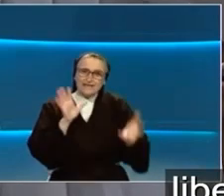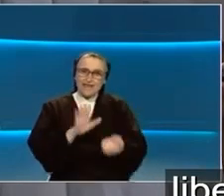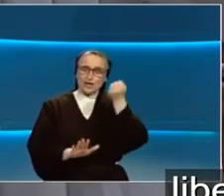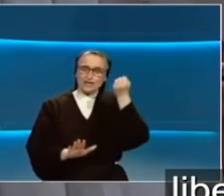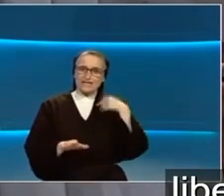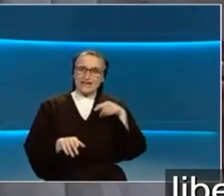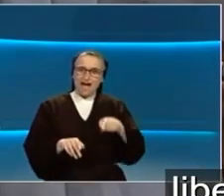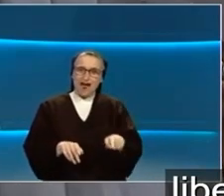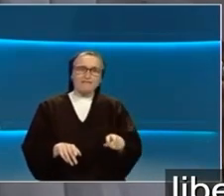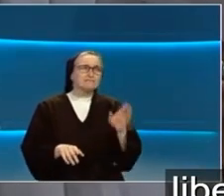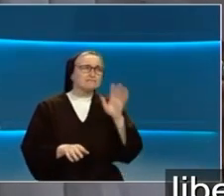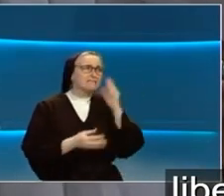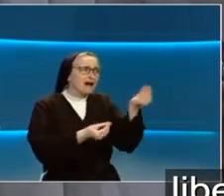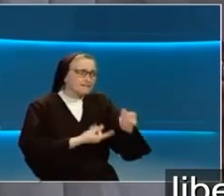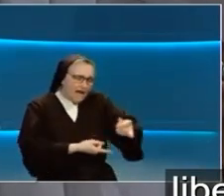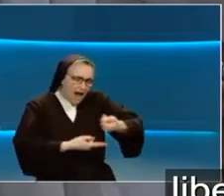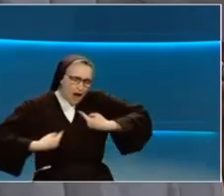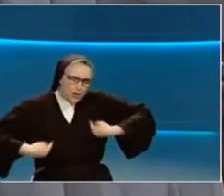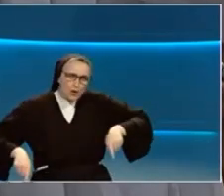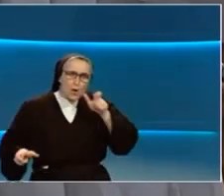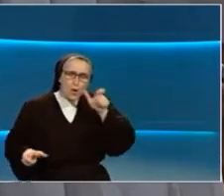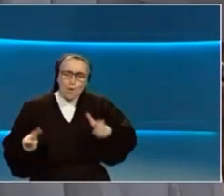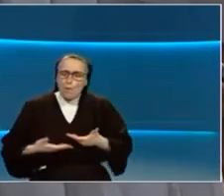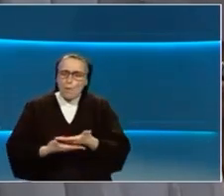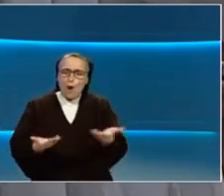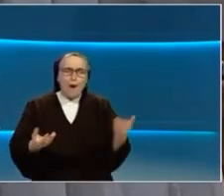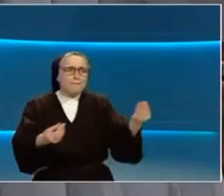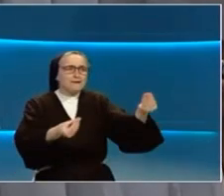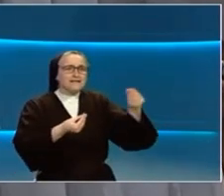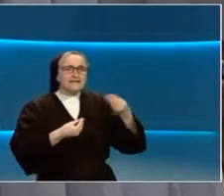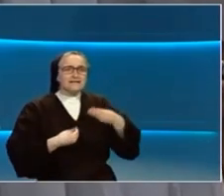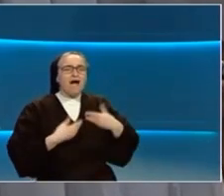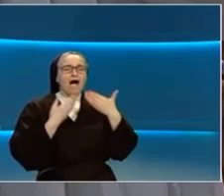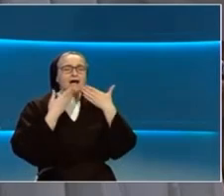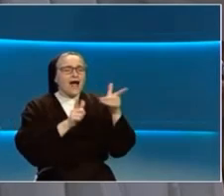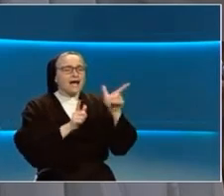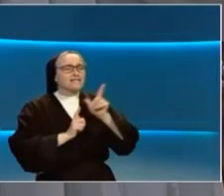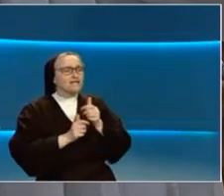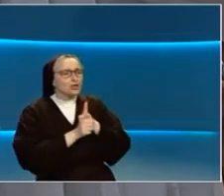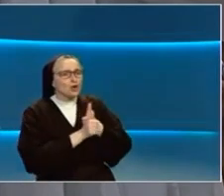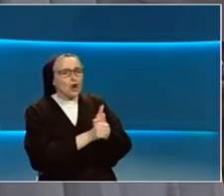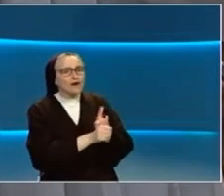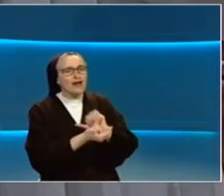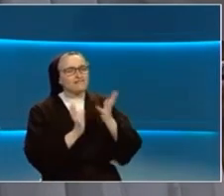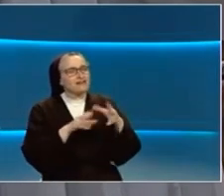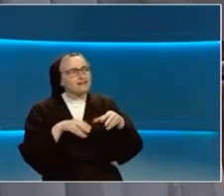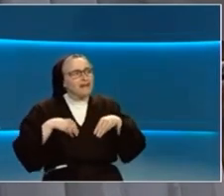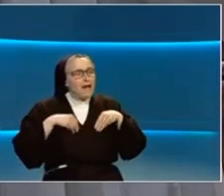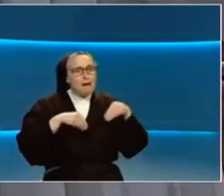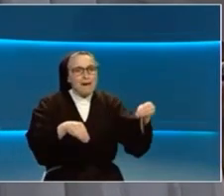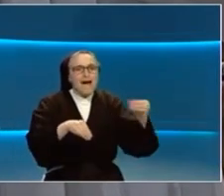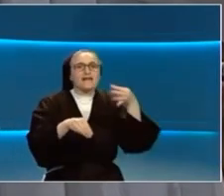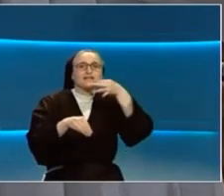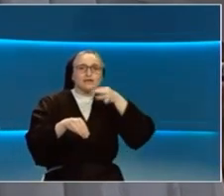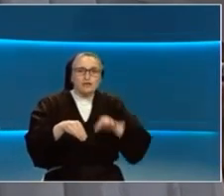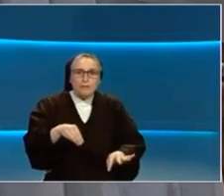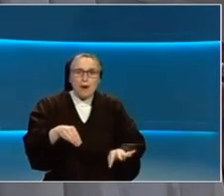gentes Israeli privilegium merito fidei consecute, spiritu